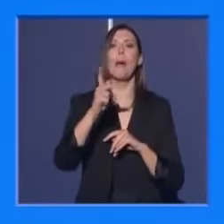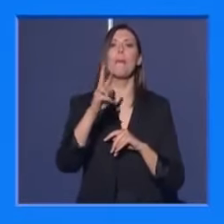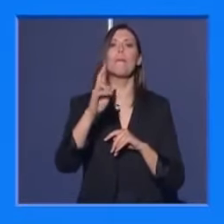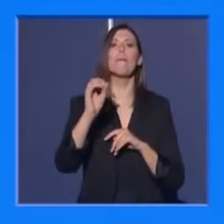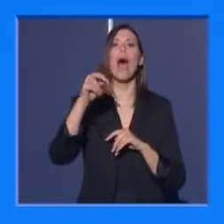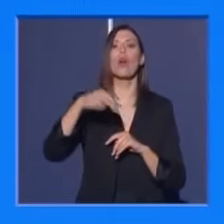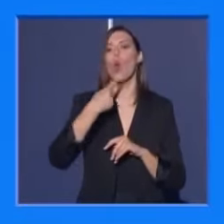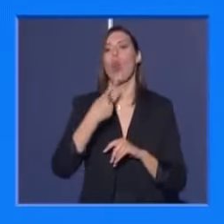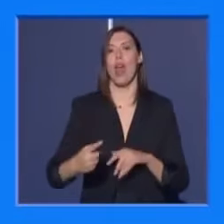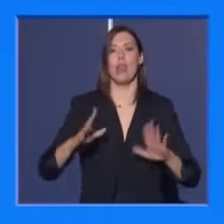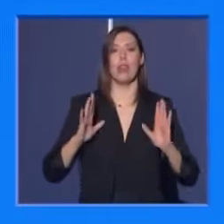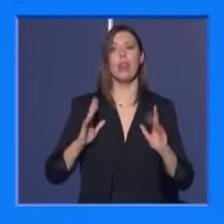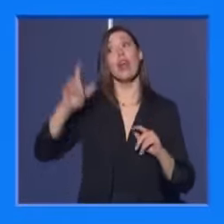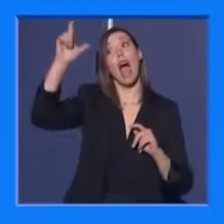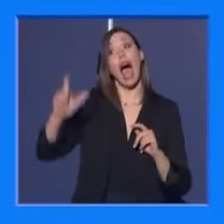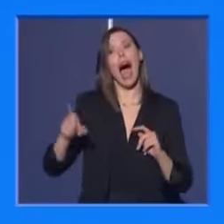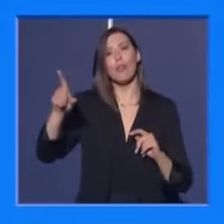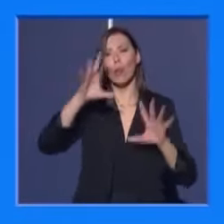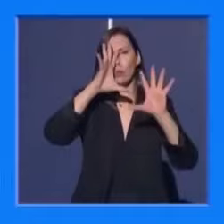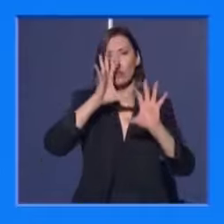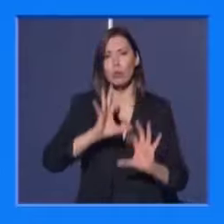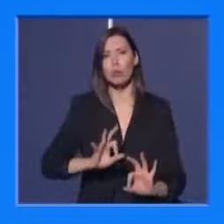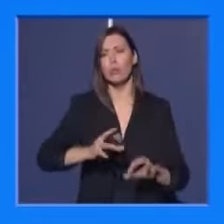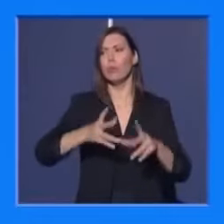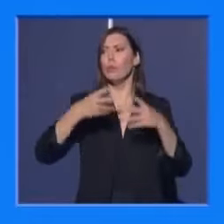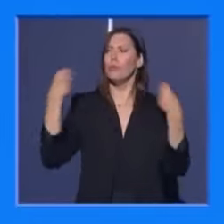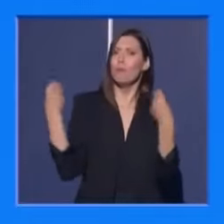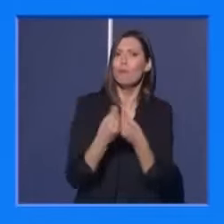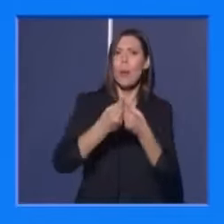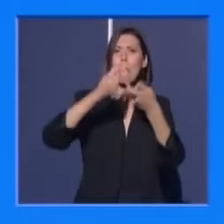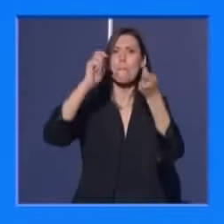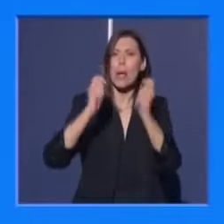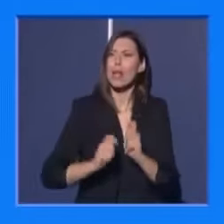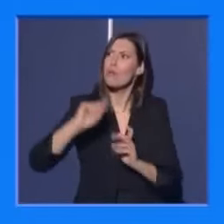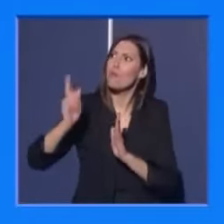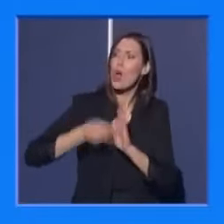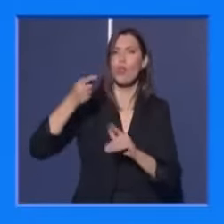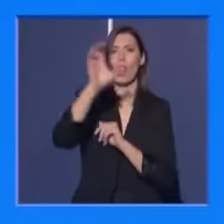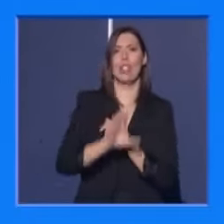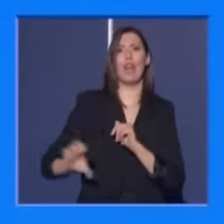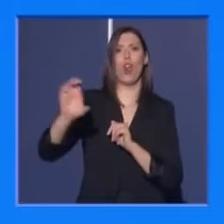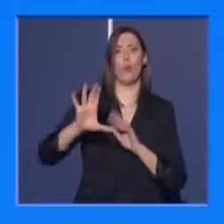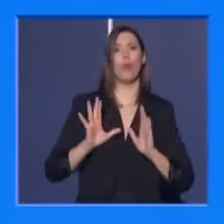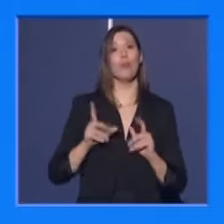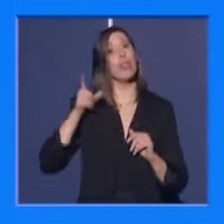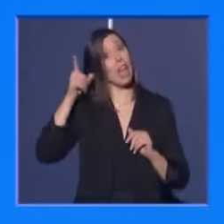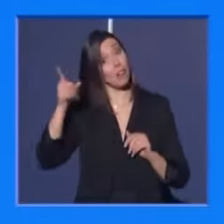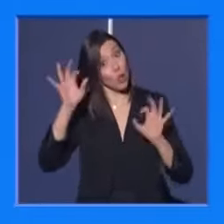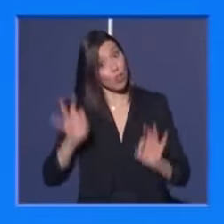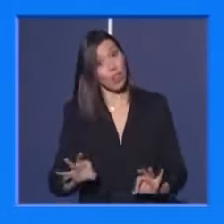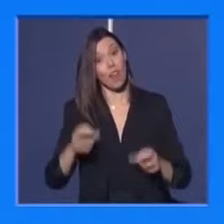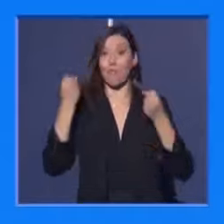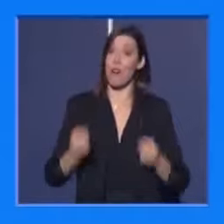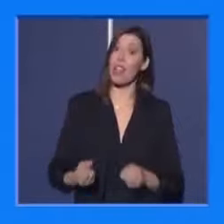επιφανέστερος εκπρόσωπος του μεταρρυθμιστικού κέντρου στην Ευρώπη. Είναι και αυτός ακροδεξιός, αλλά εδώ ούτε και τον